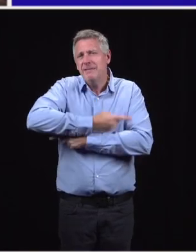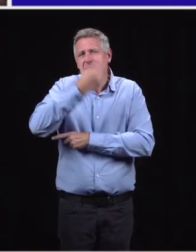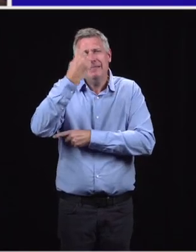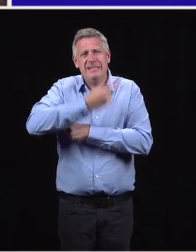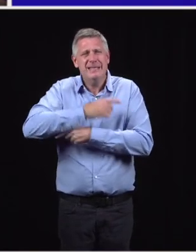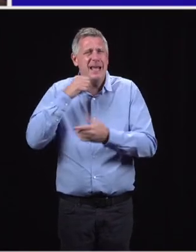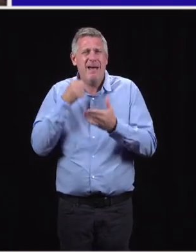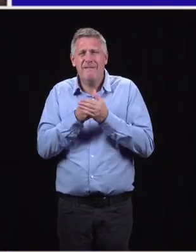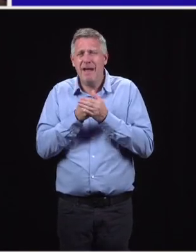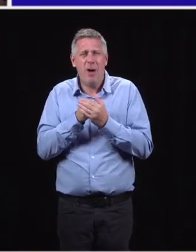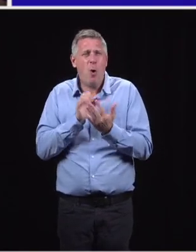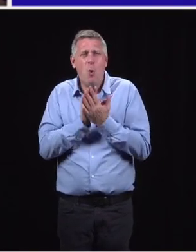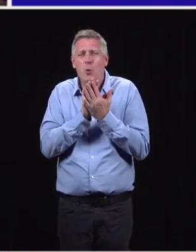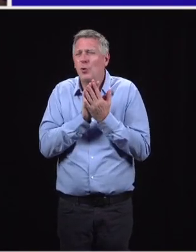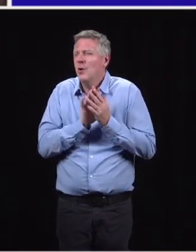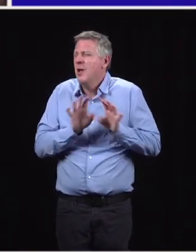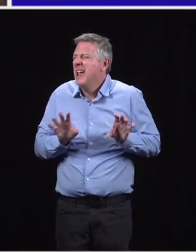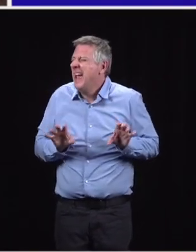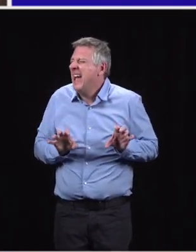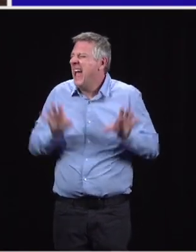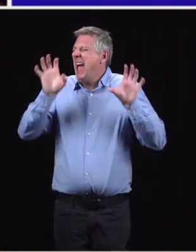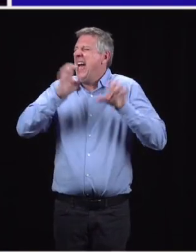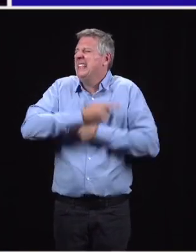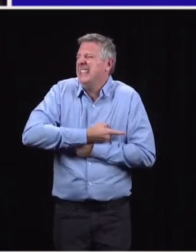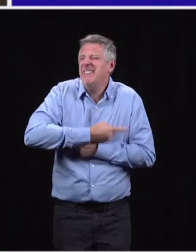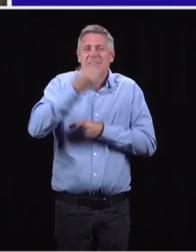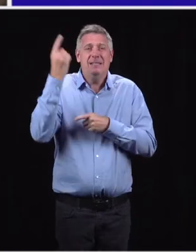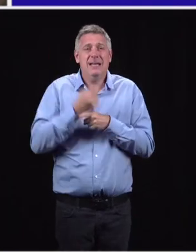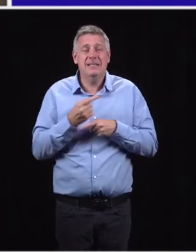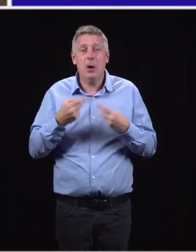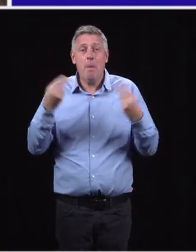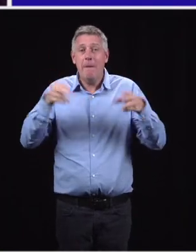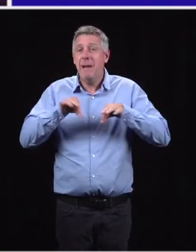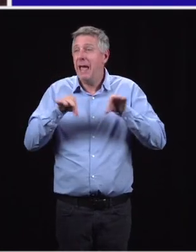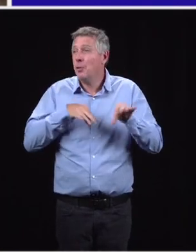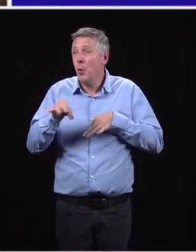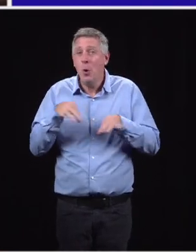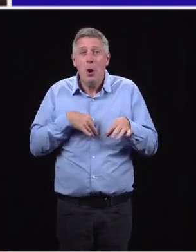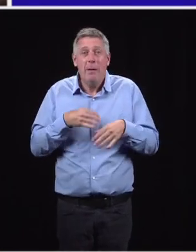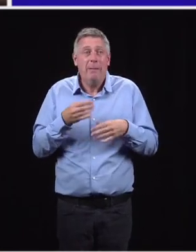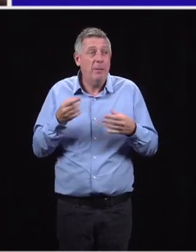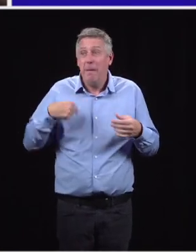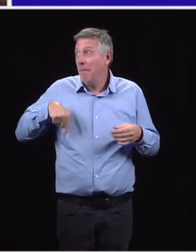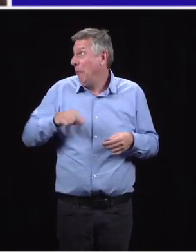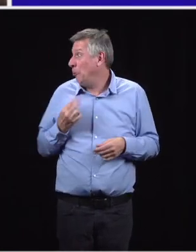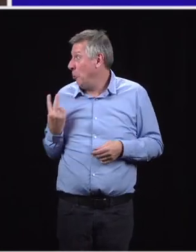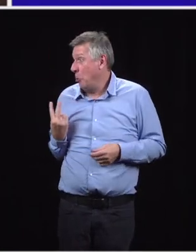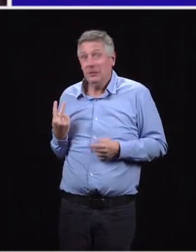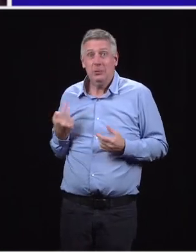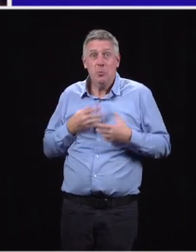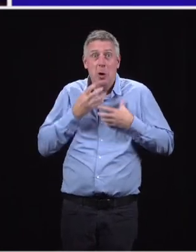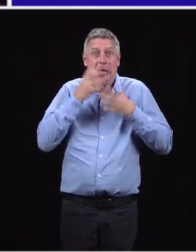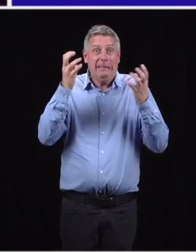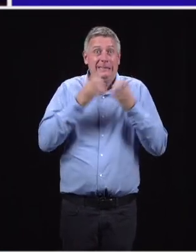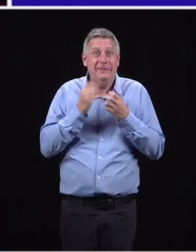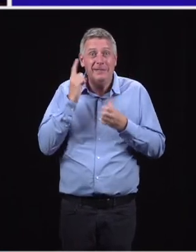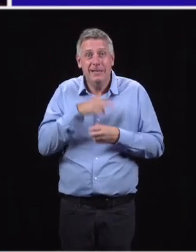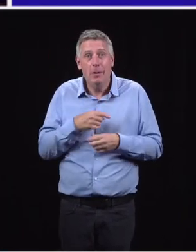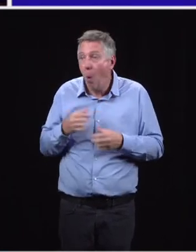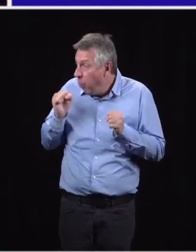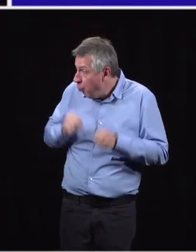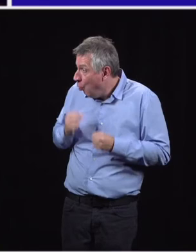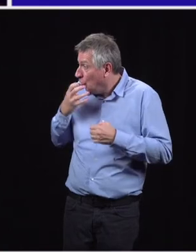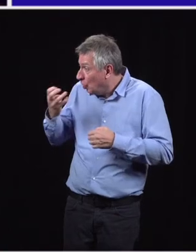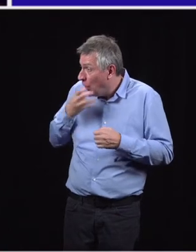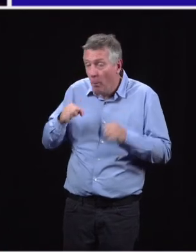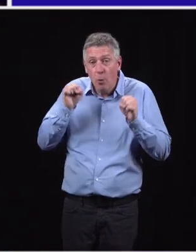fin de la rencontre cette fois-ci je suis un peu frustré parce que dans un plateau on peut le crier tous les deux on va voir que ça sera à Paris mais en tout cas ce qui est sûr c'est que moi je tiens à